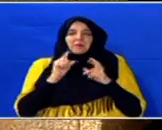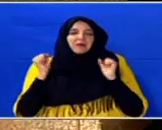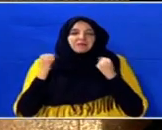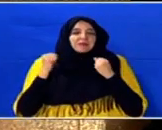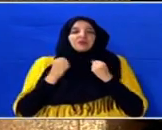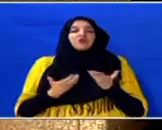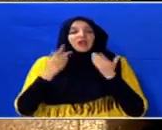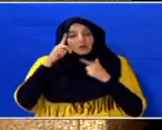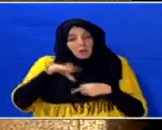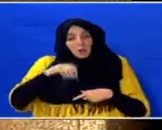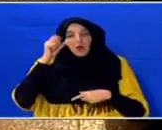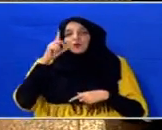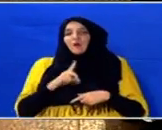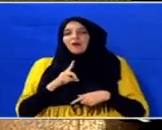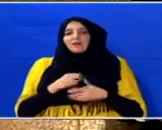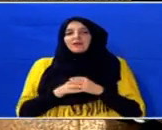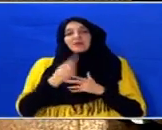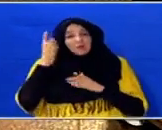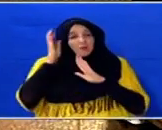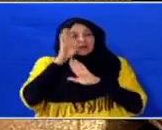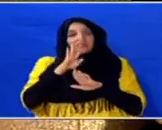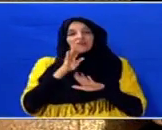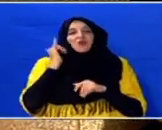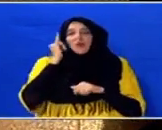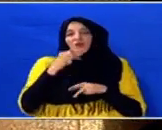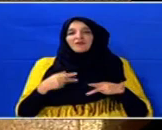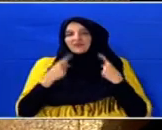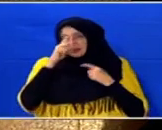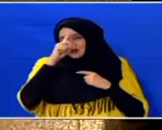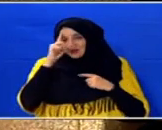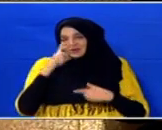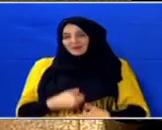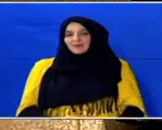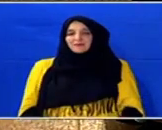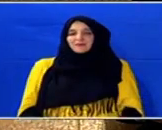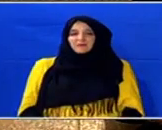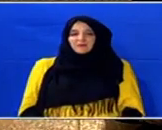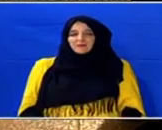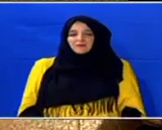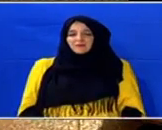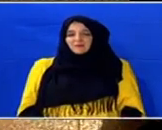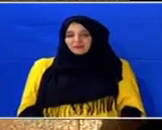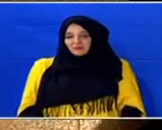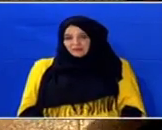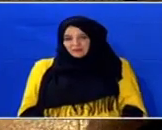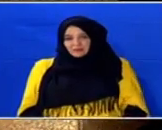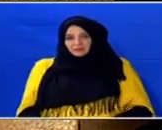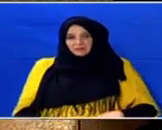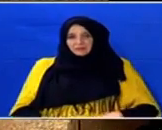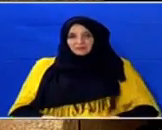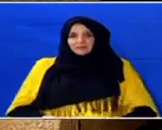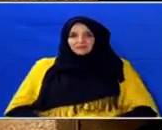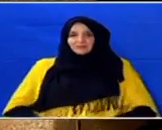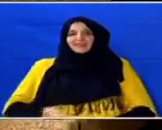شاء الله وليداتك تشوفهم ان شاء الله ربي يحفظك ويطول في عمرك نشوفوك على خير مع السلامه في حفظ الله نستقبل اللي